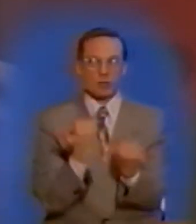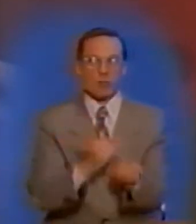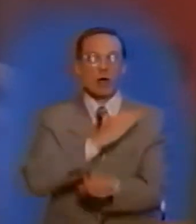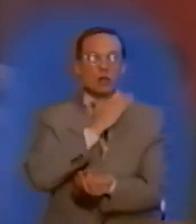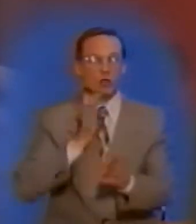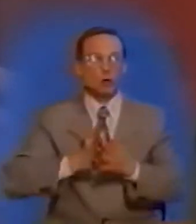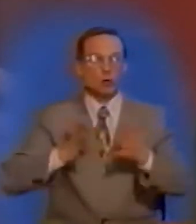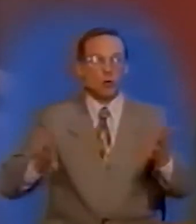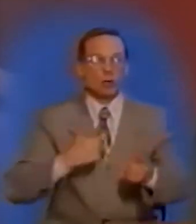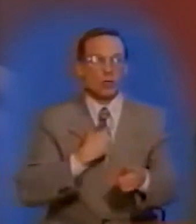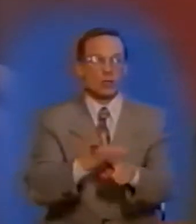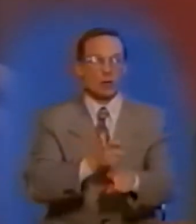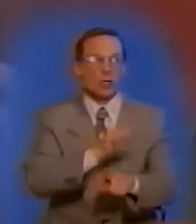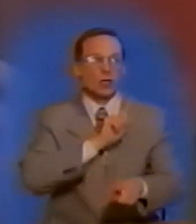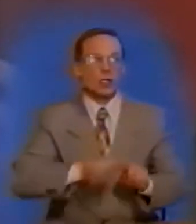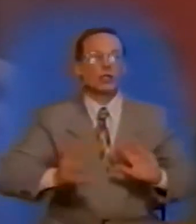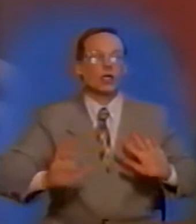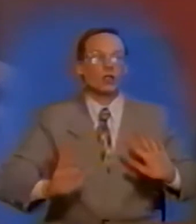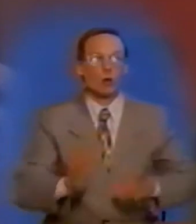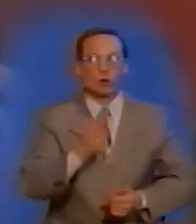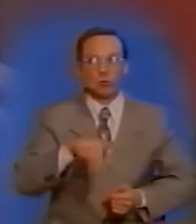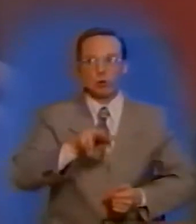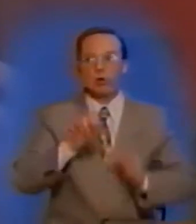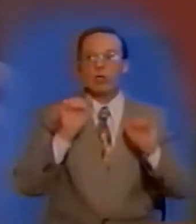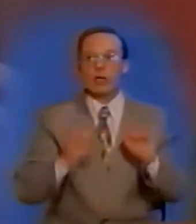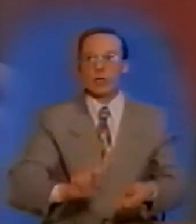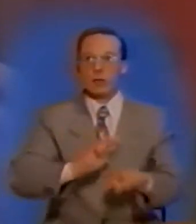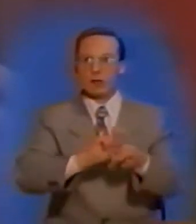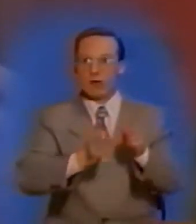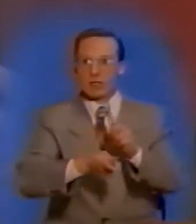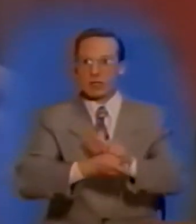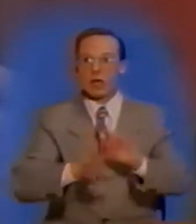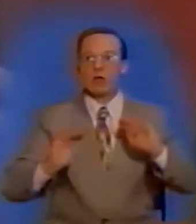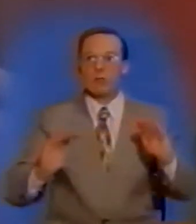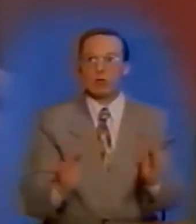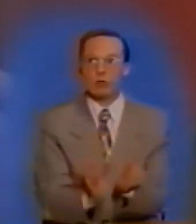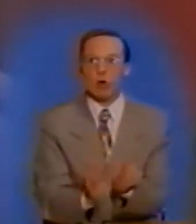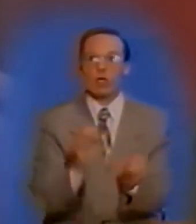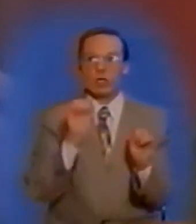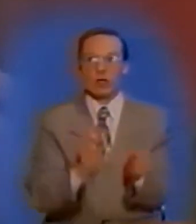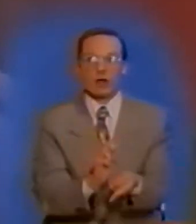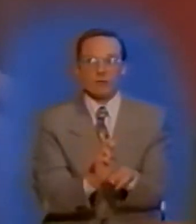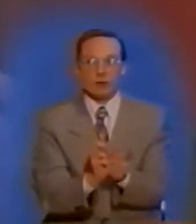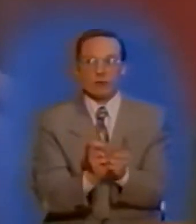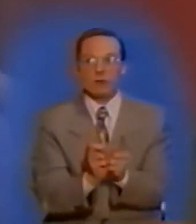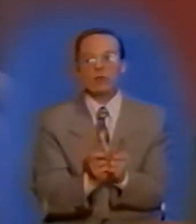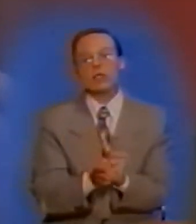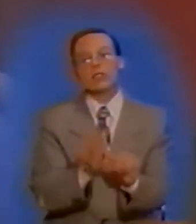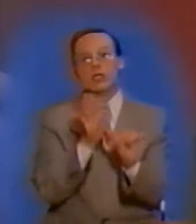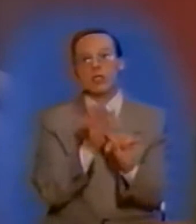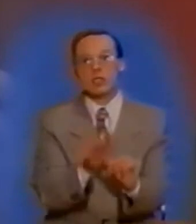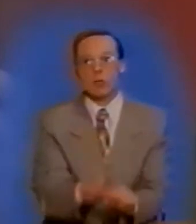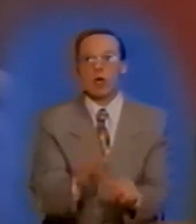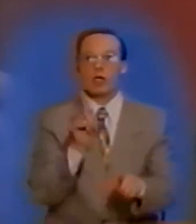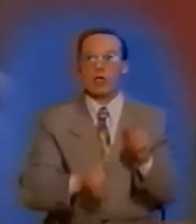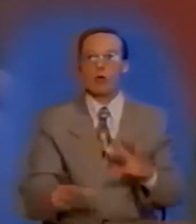daugumoj, tai mes labai greitai kažkokiu būdu galim virsti vėlgi mažumoj. Ir galim virsti diskriminuojami. Ir jeigu